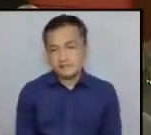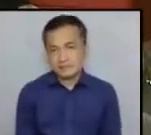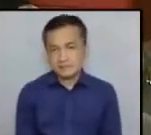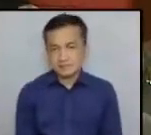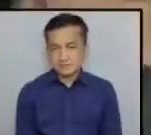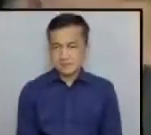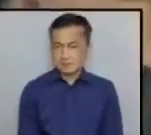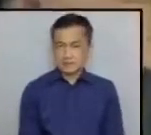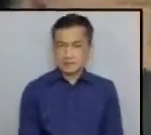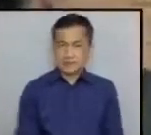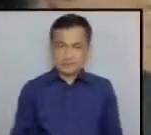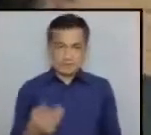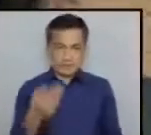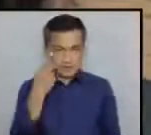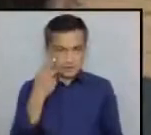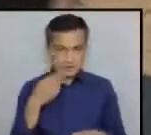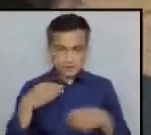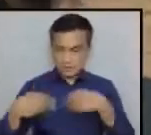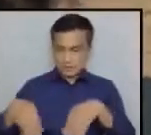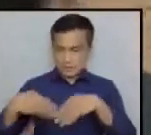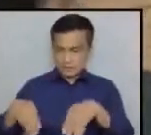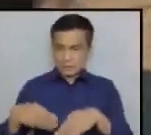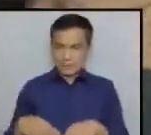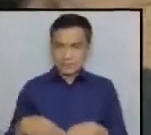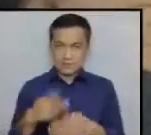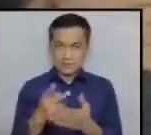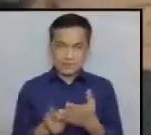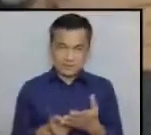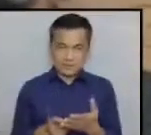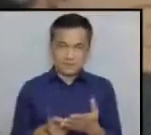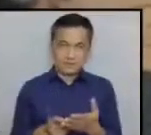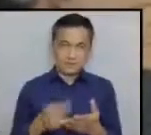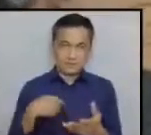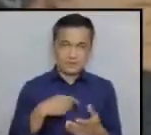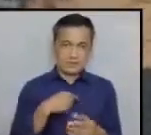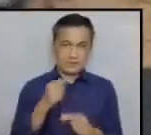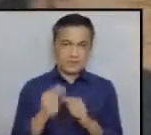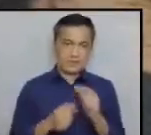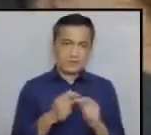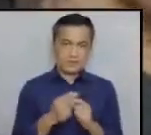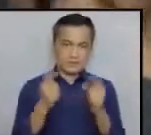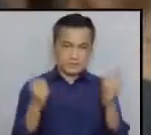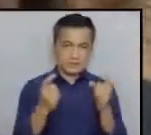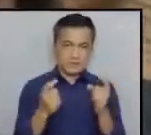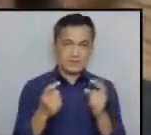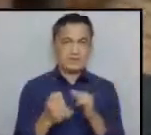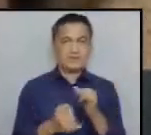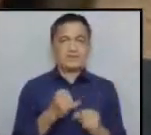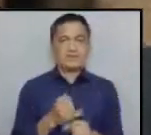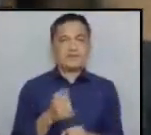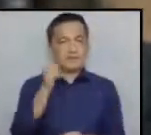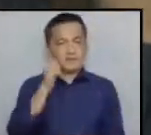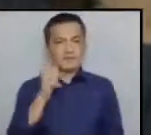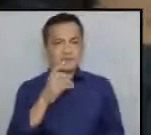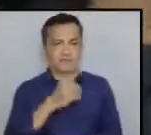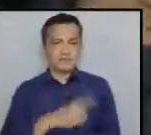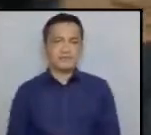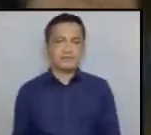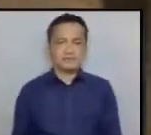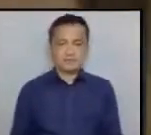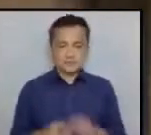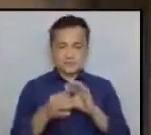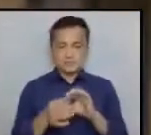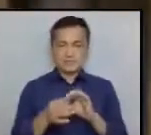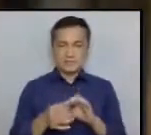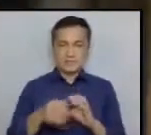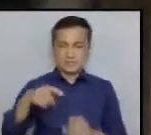yung mga tinda rito, no, eh, bilang bahagi na rin ng global celebration ng International Women's Day, ay kaisa po ang People's Television